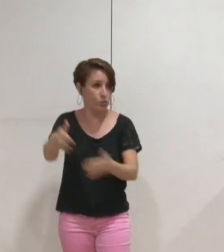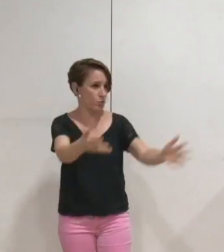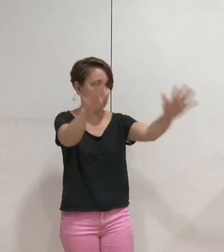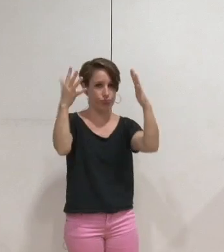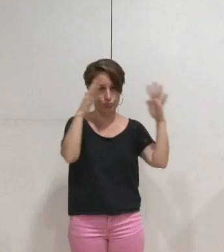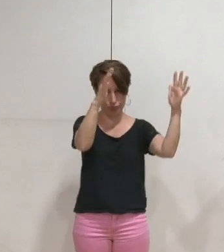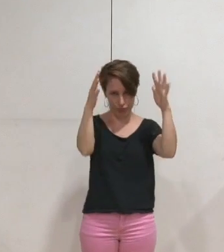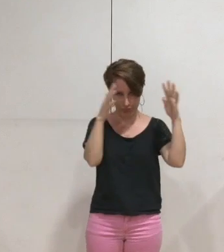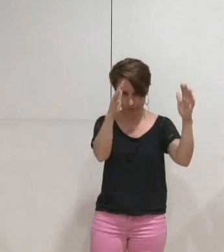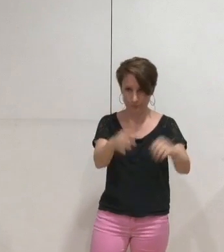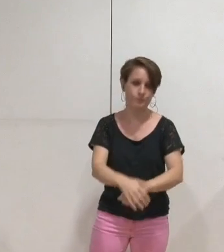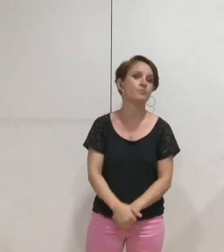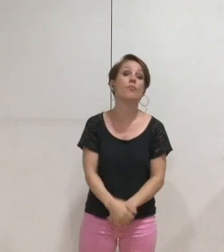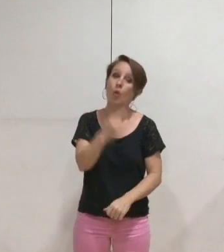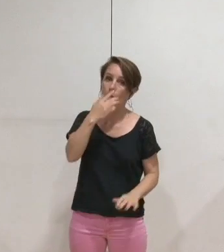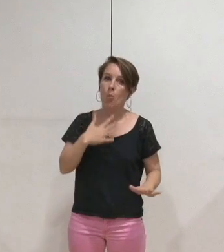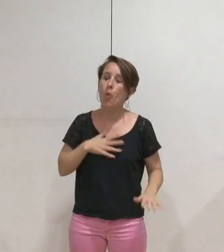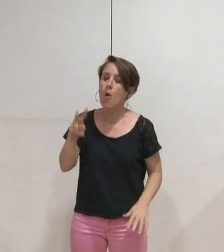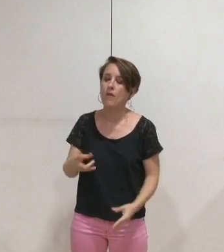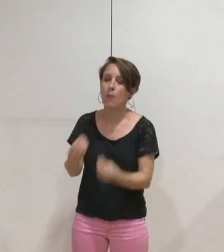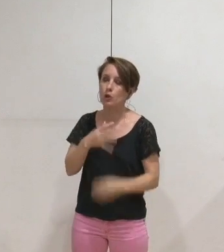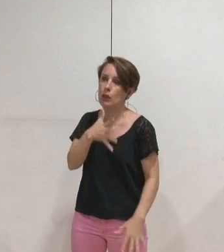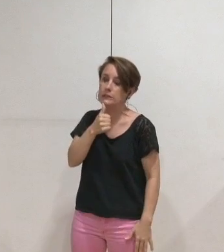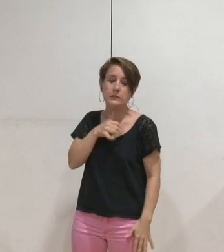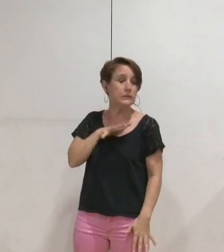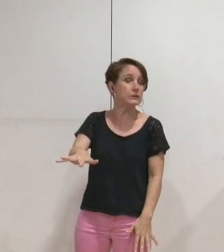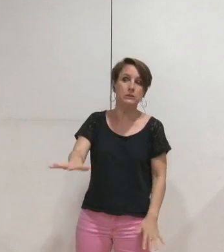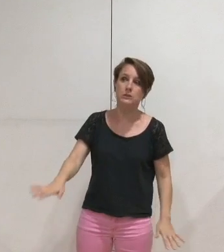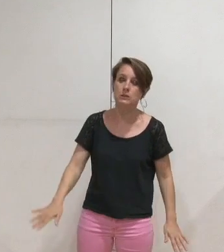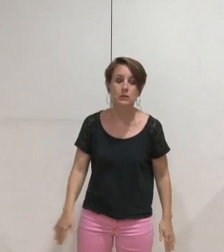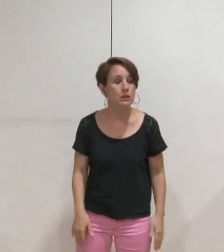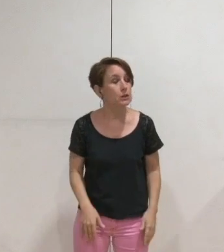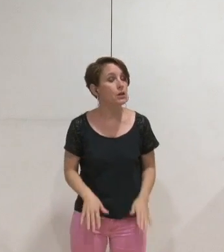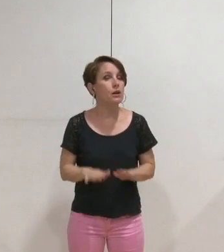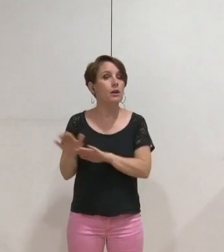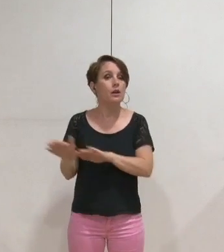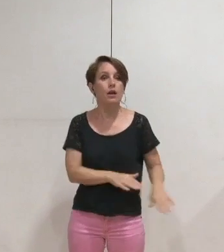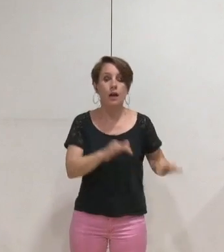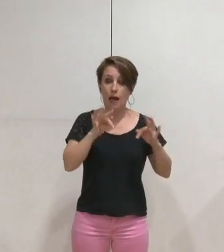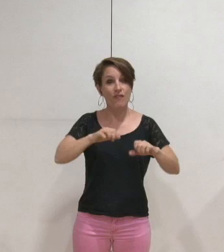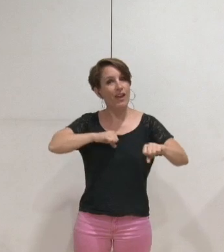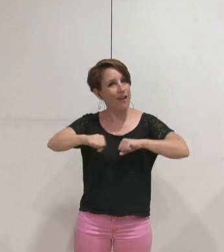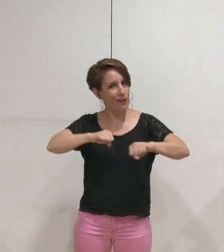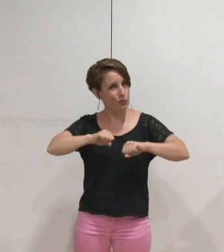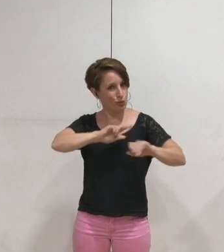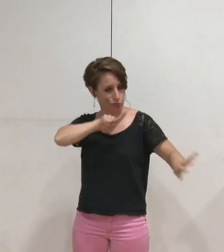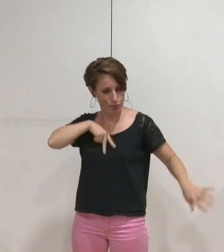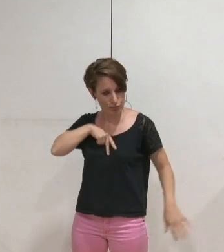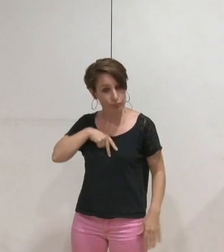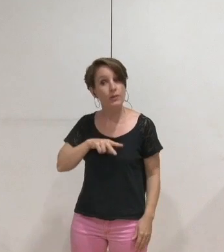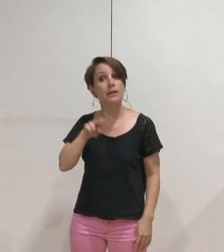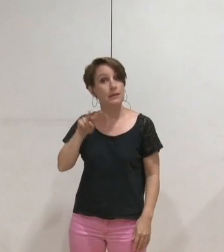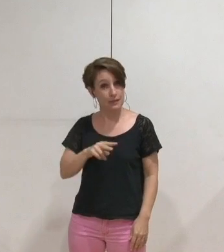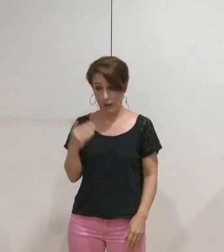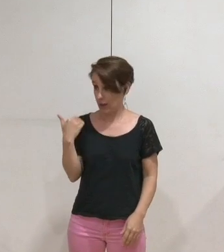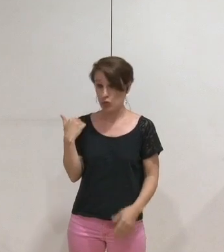références pour ma part je trouve ça détestable en ce qui concerne notre action effectivement depuis le début de notre mandat